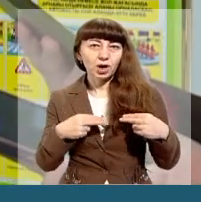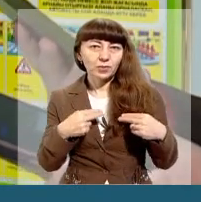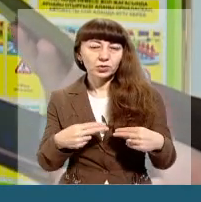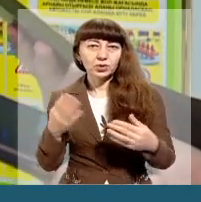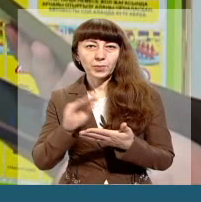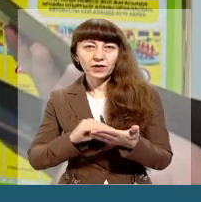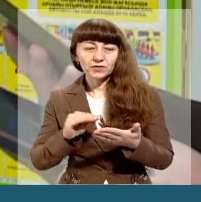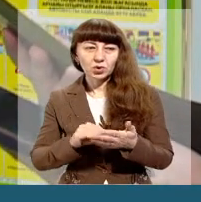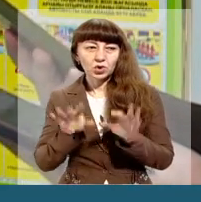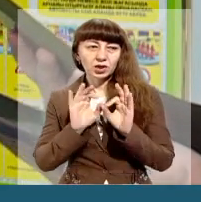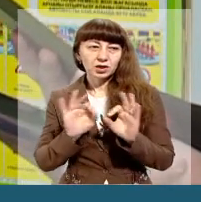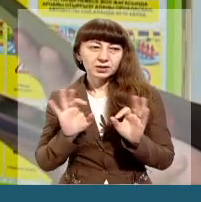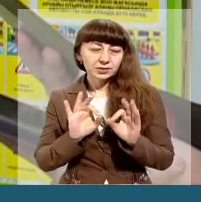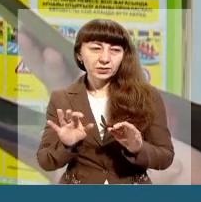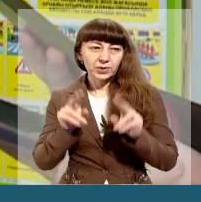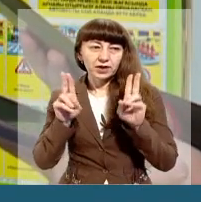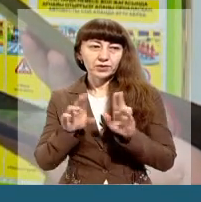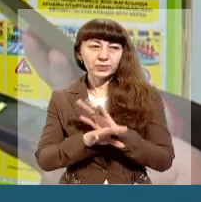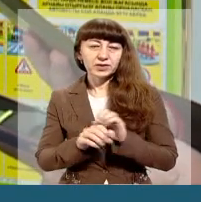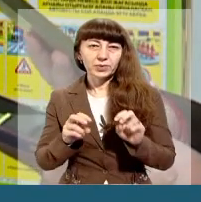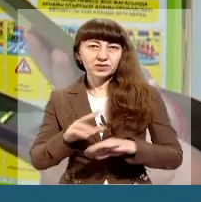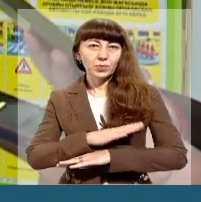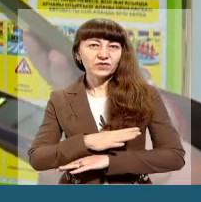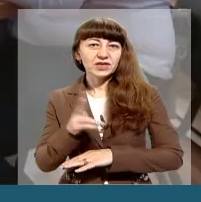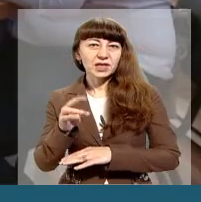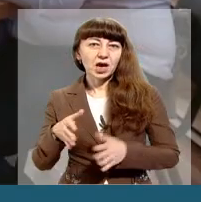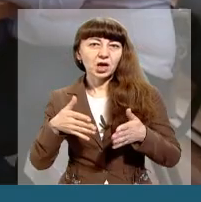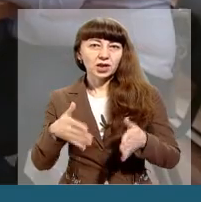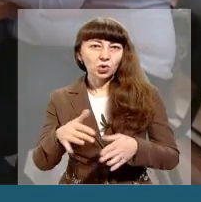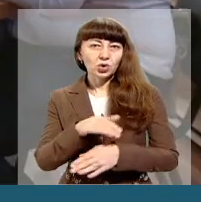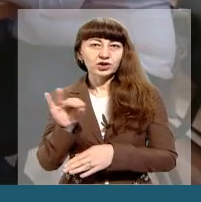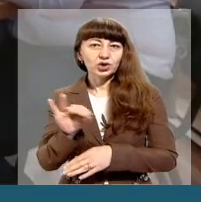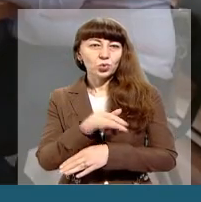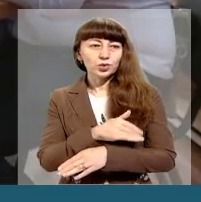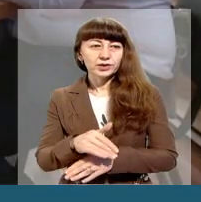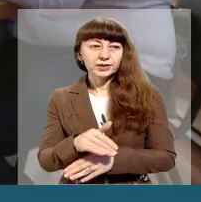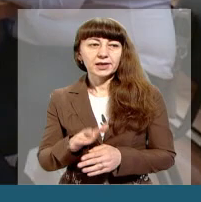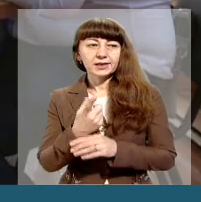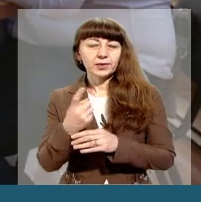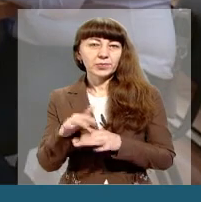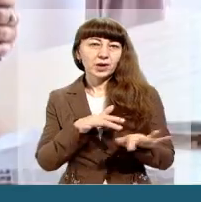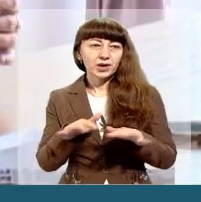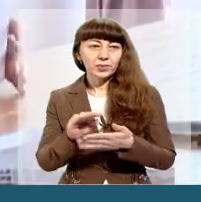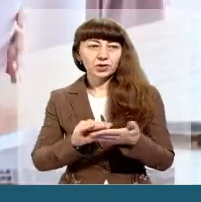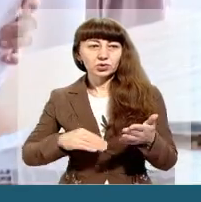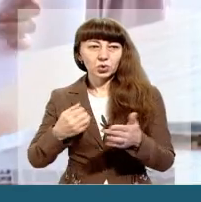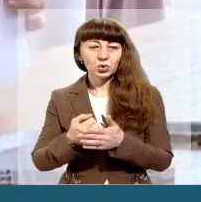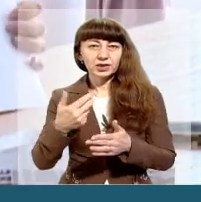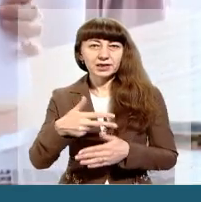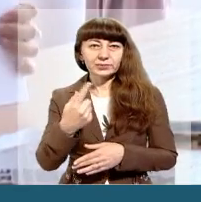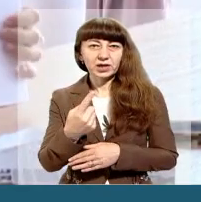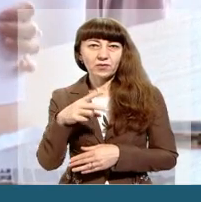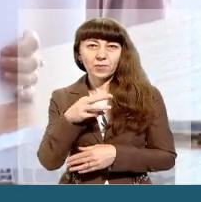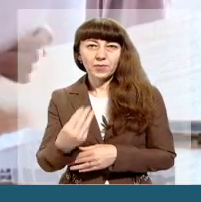раз закрепить у детей правила безопасного поведения на дорогах и улицах. Республиканская акция «Внимание, дети!» продлится до 31